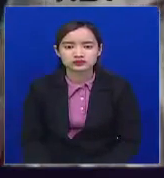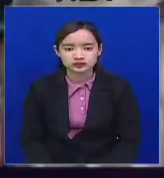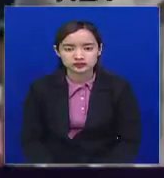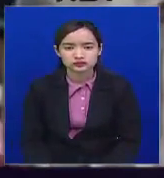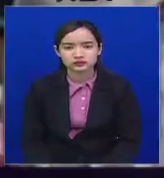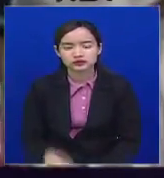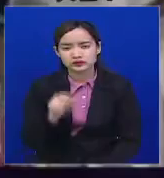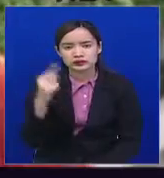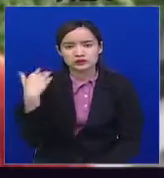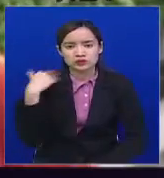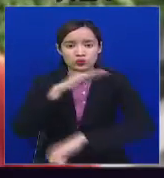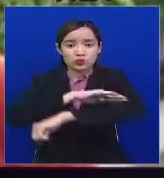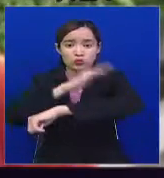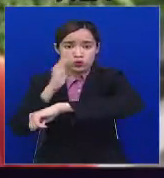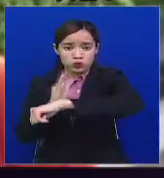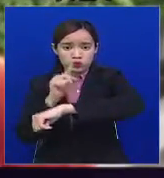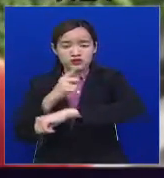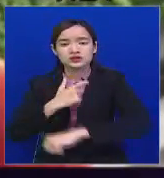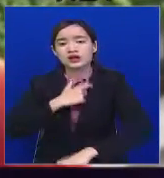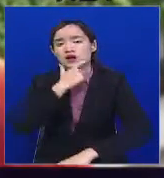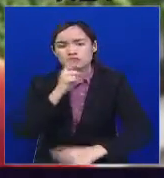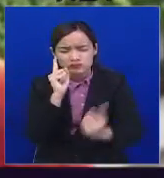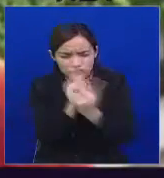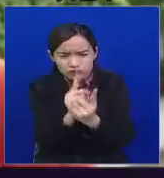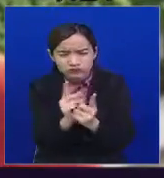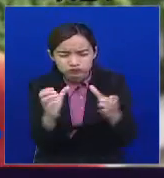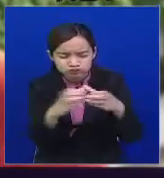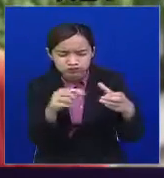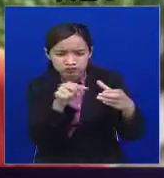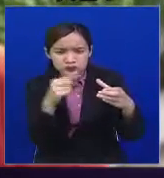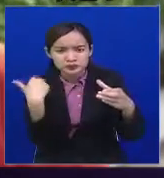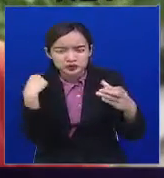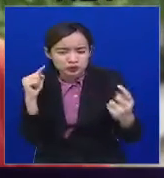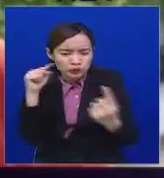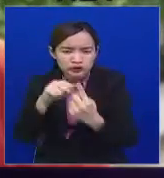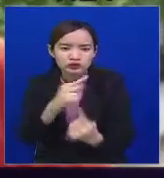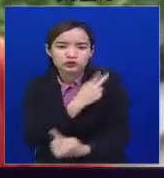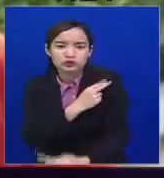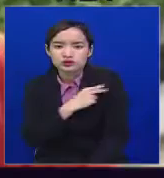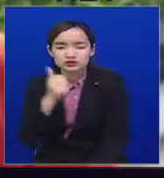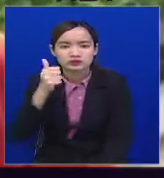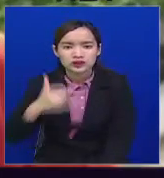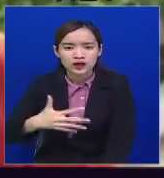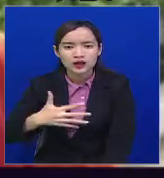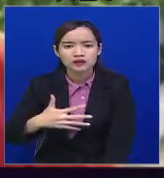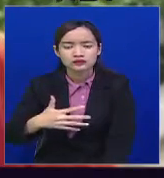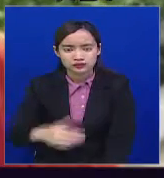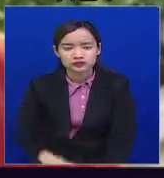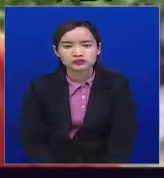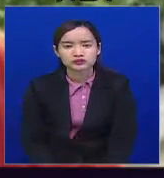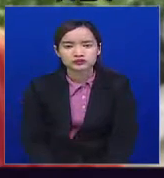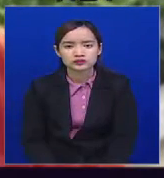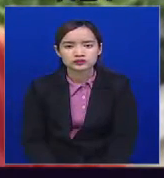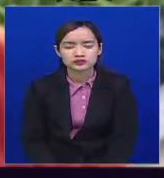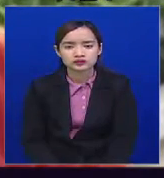ายังมีชาวเขาอีกจำนวนหนึ่งนะคะที่ยังไม่สามารถเข้าถึงระบบบริการเมทาโดนระยะยาวของเรานะคะเพราะนั้น